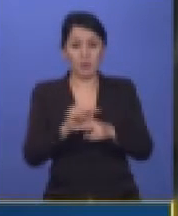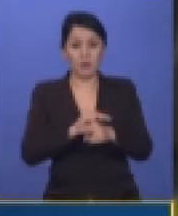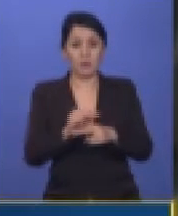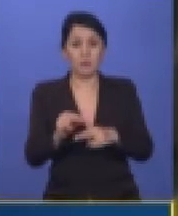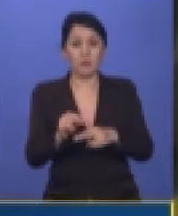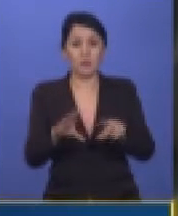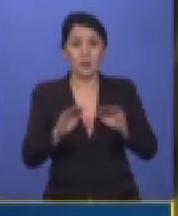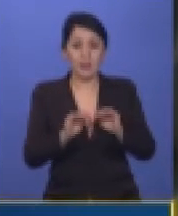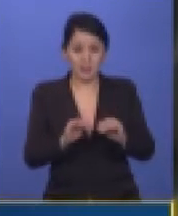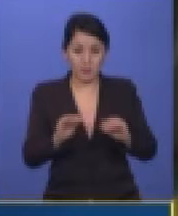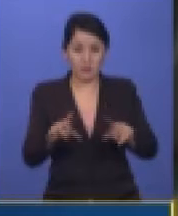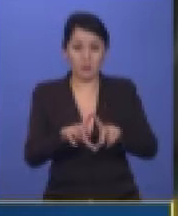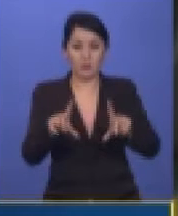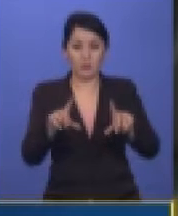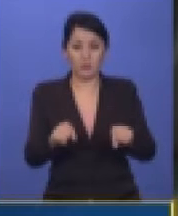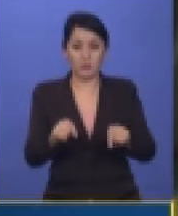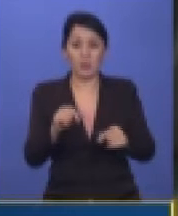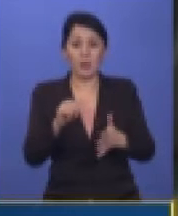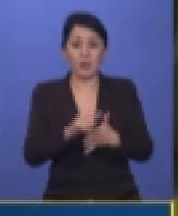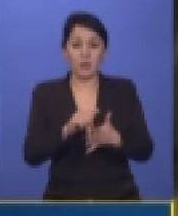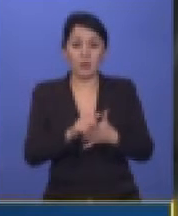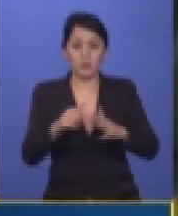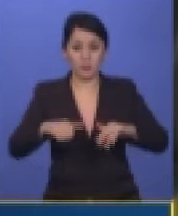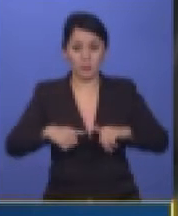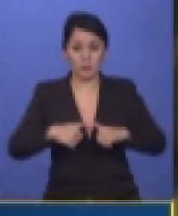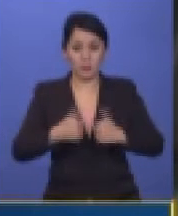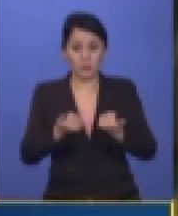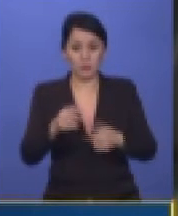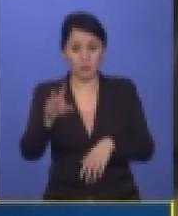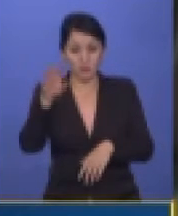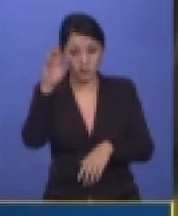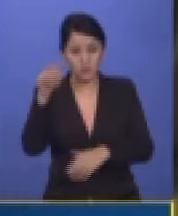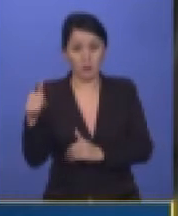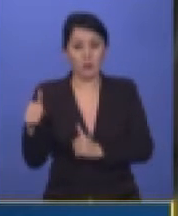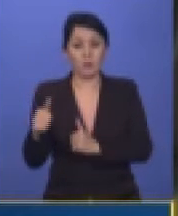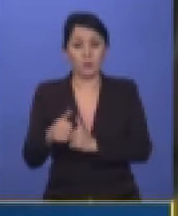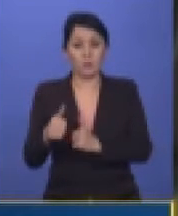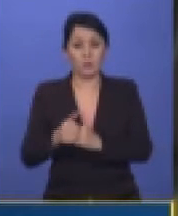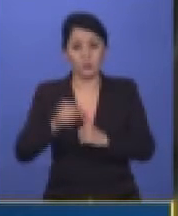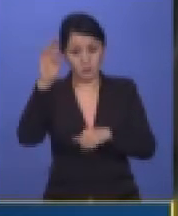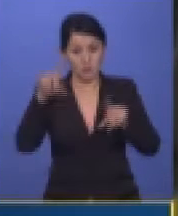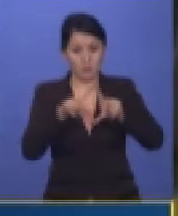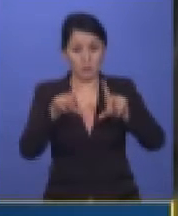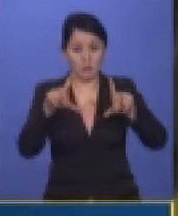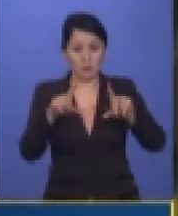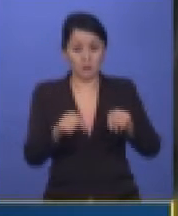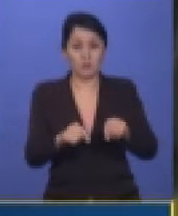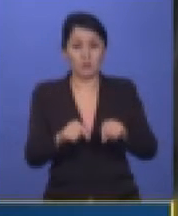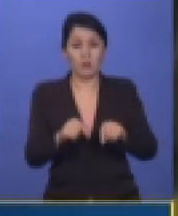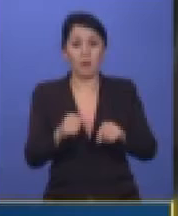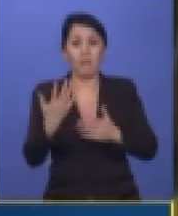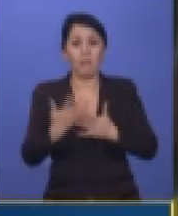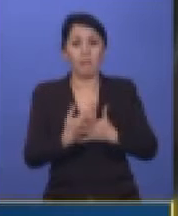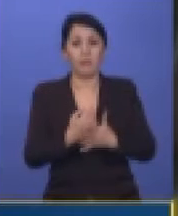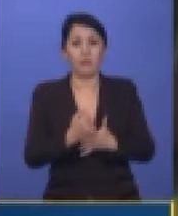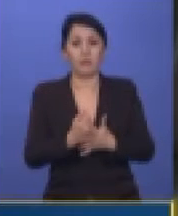детского сада. Мы стараемся сейчас оформить документы в ГЧП, это государственное партнерство по школе, в доверительное управление взять.